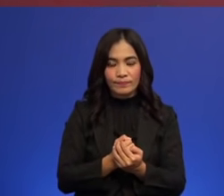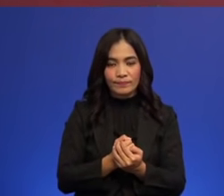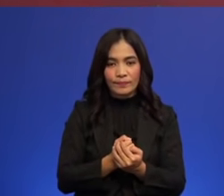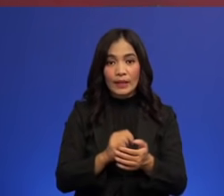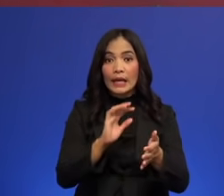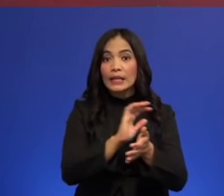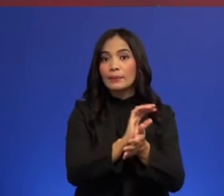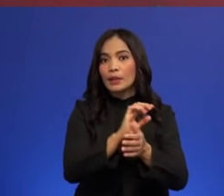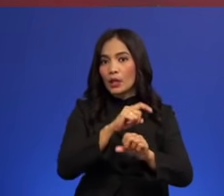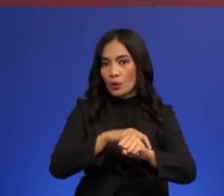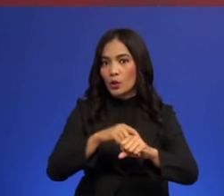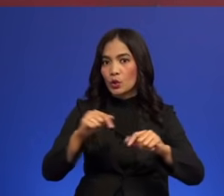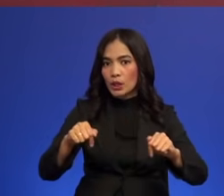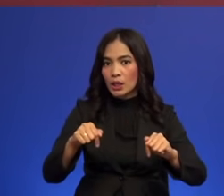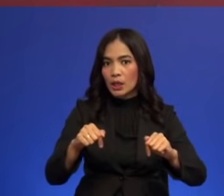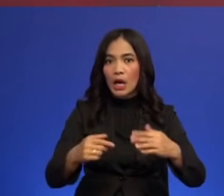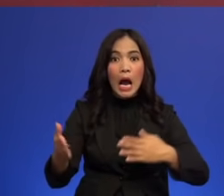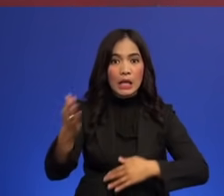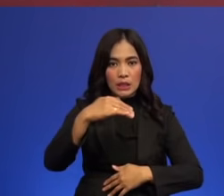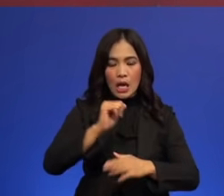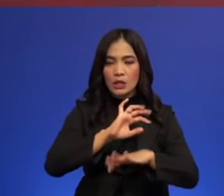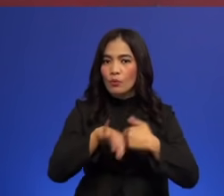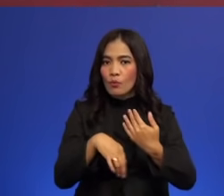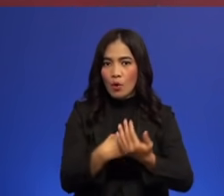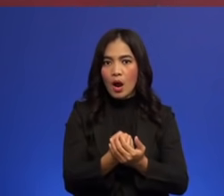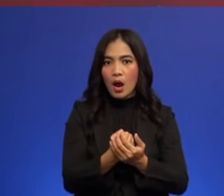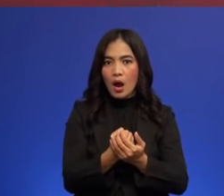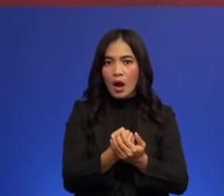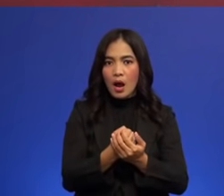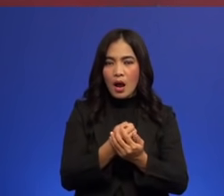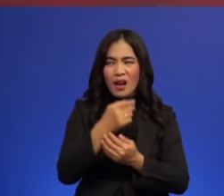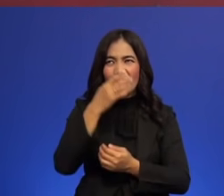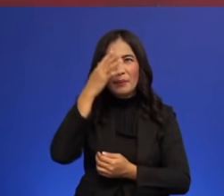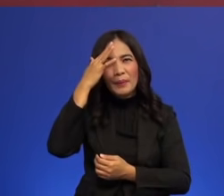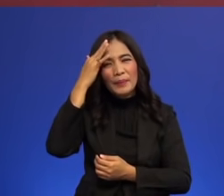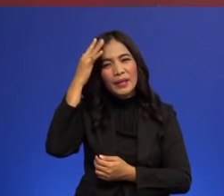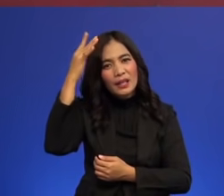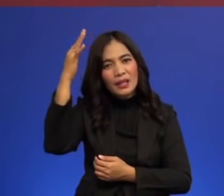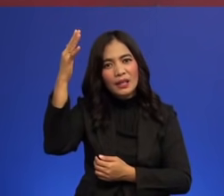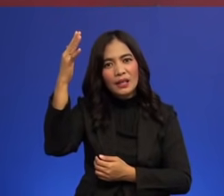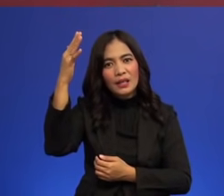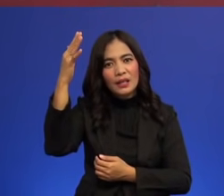pada kesempatan ini saya mengajak saudara-saudara untuk menghayati